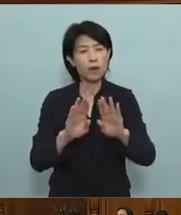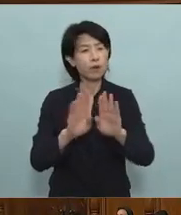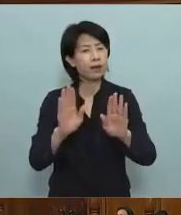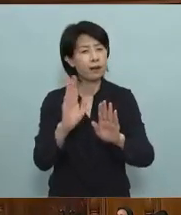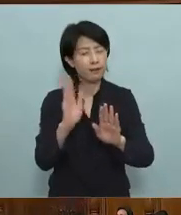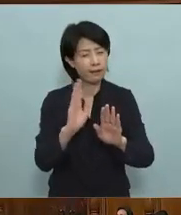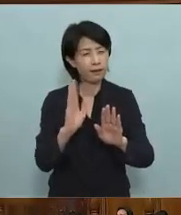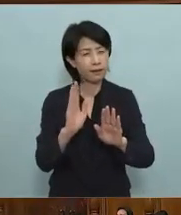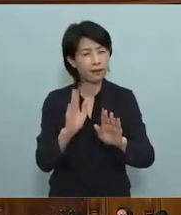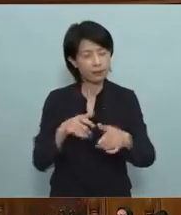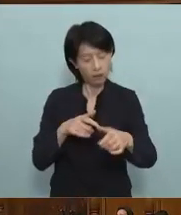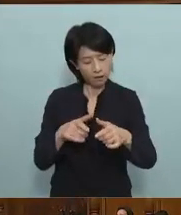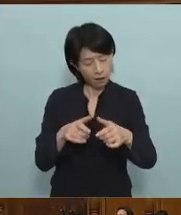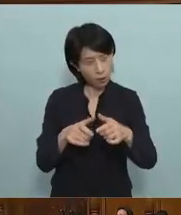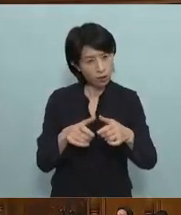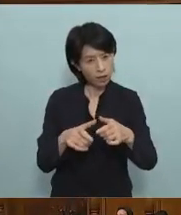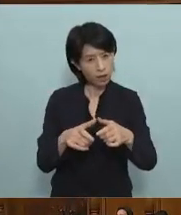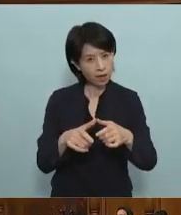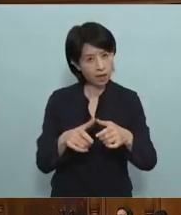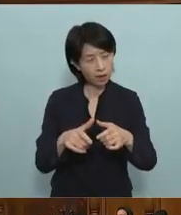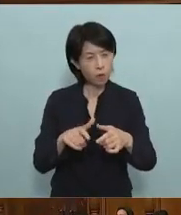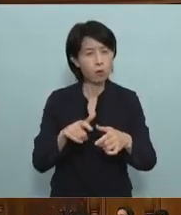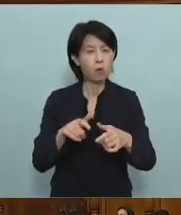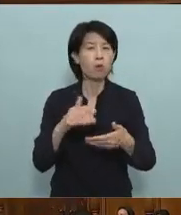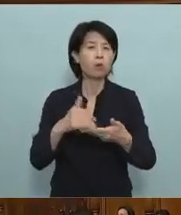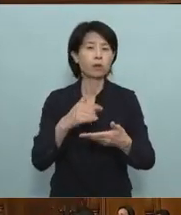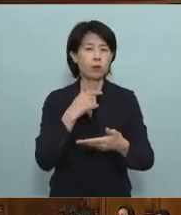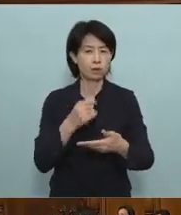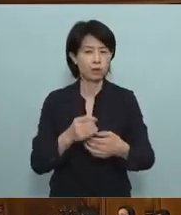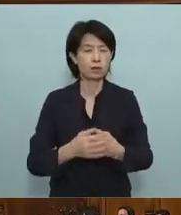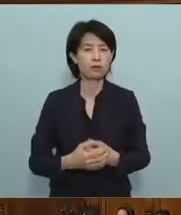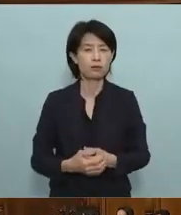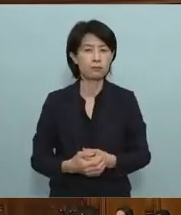るのか、ご見解をお聞かせください。